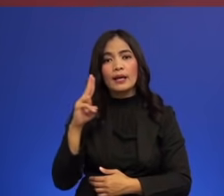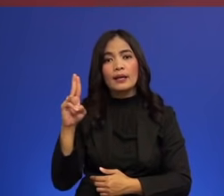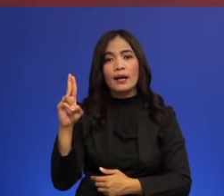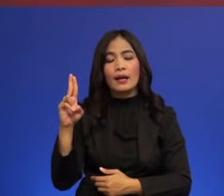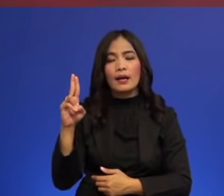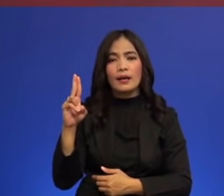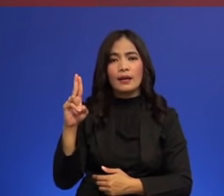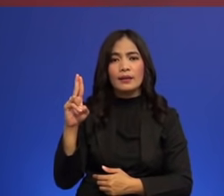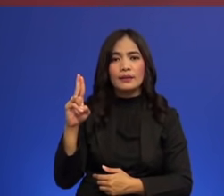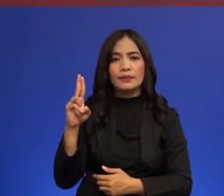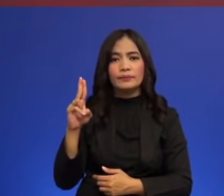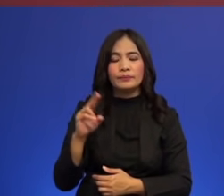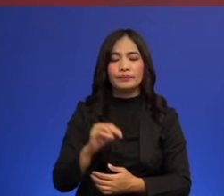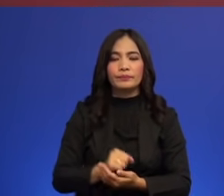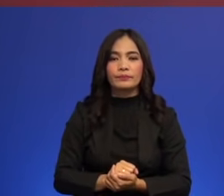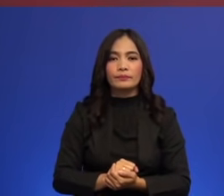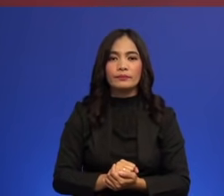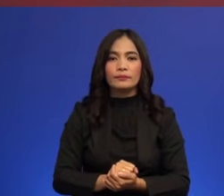percaya,